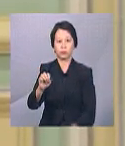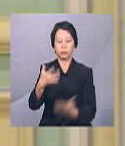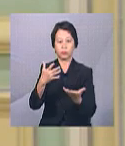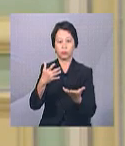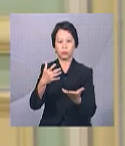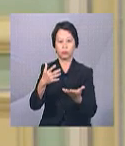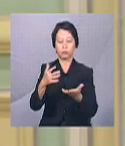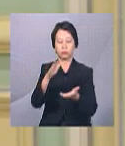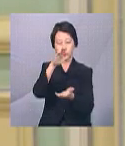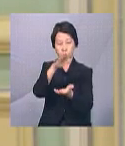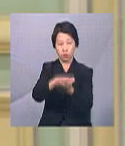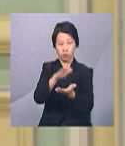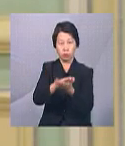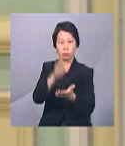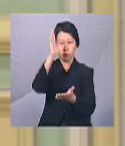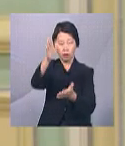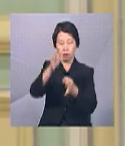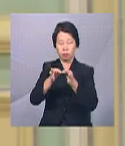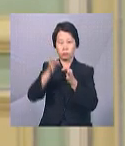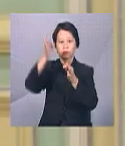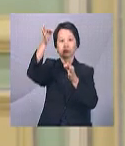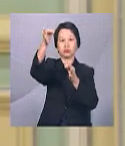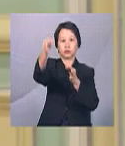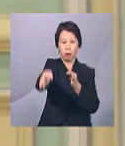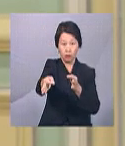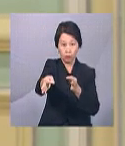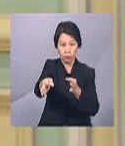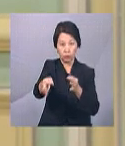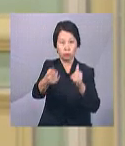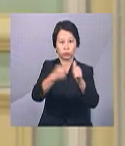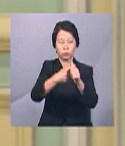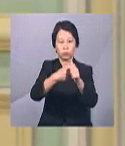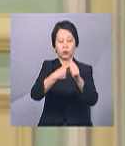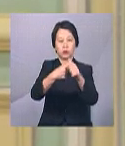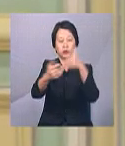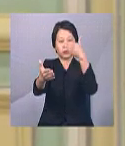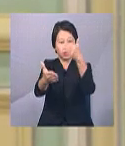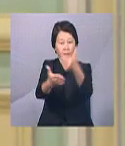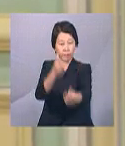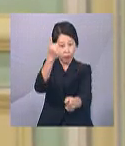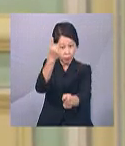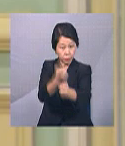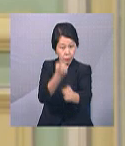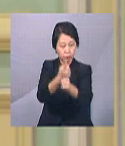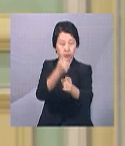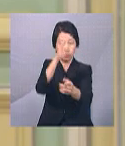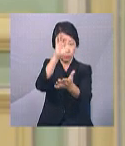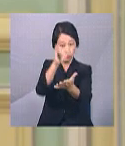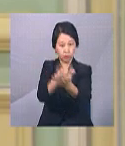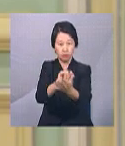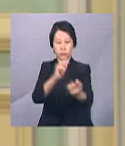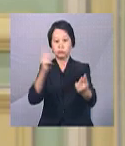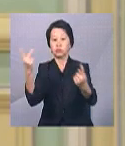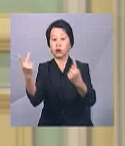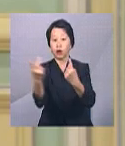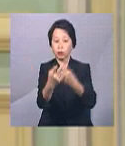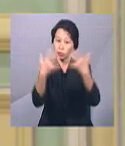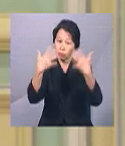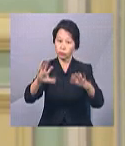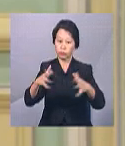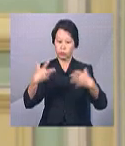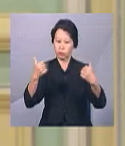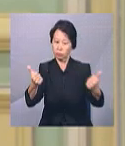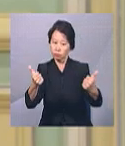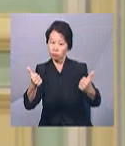persekolahan akan ditangguhkan dahulu sehingga kita benar-benar kini keadaan telah kembali